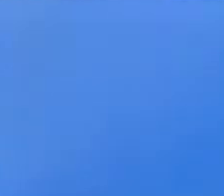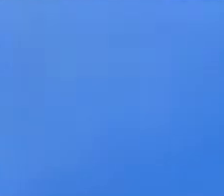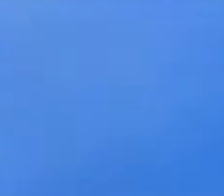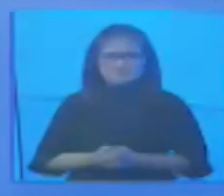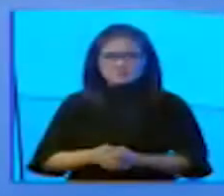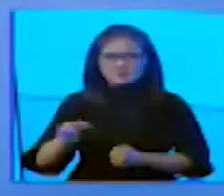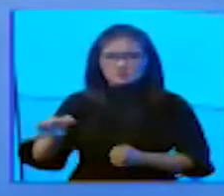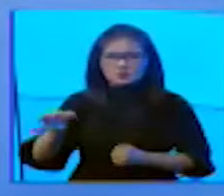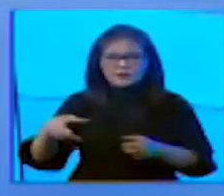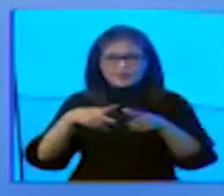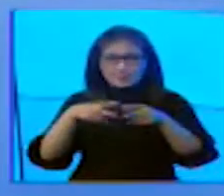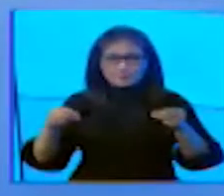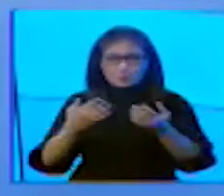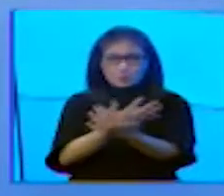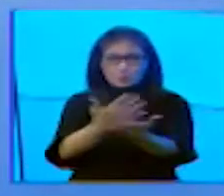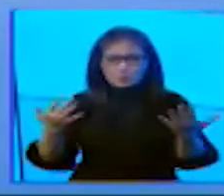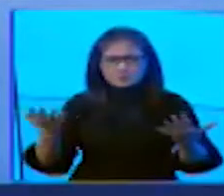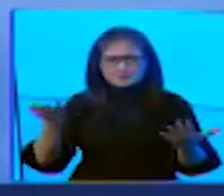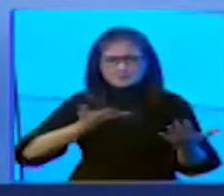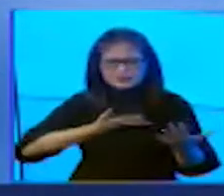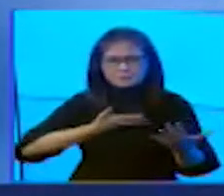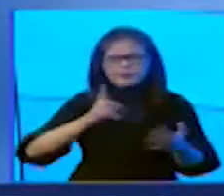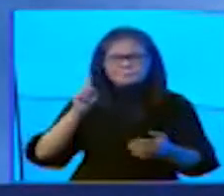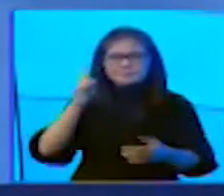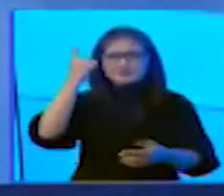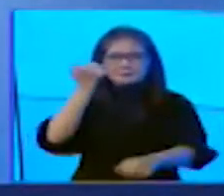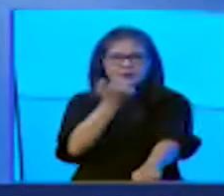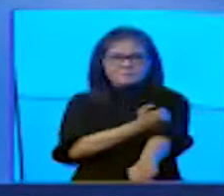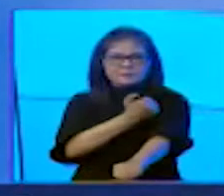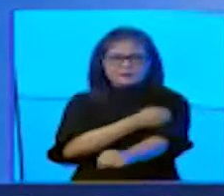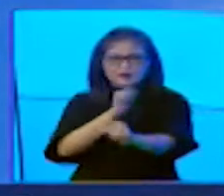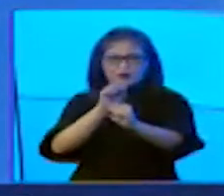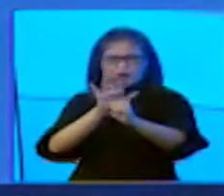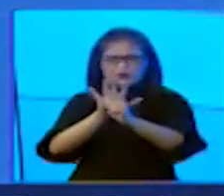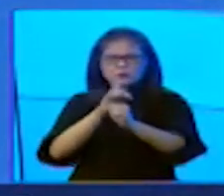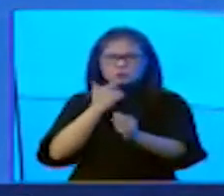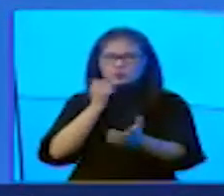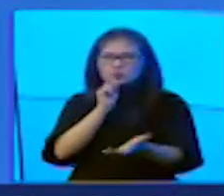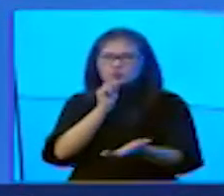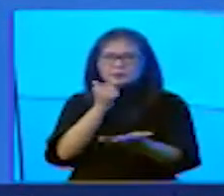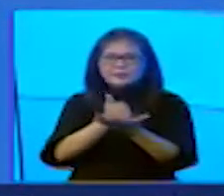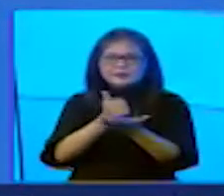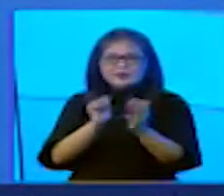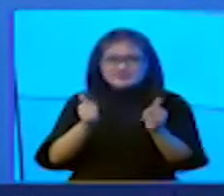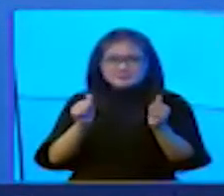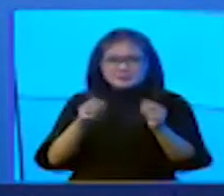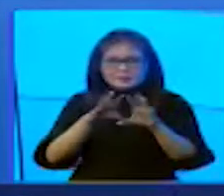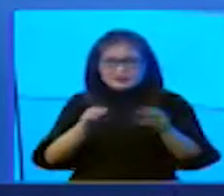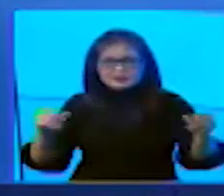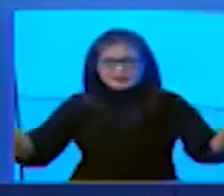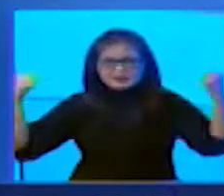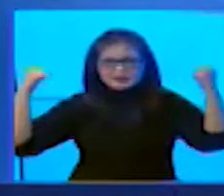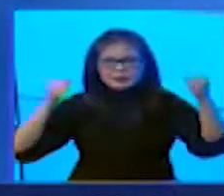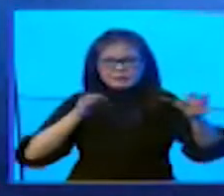Kembali bersama kami, warga kota Depok akan menjadi penerima pertama vaksin COVID-19. Untuk memastikan kesiapan tenaga medis